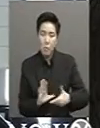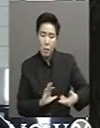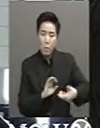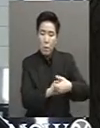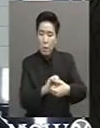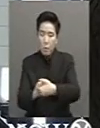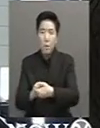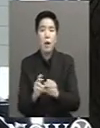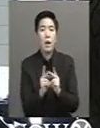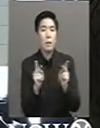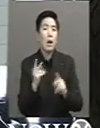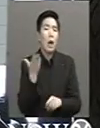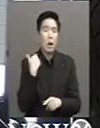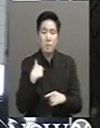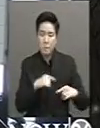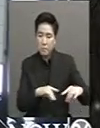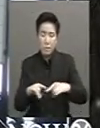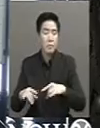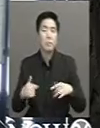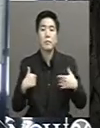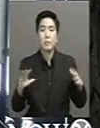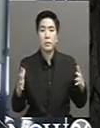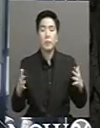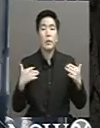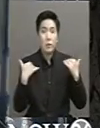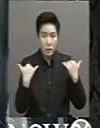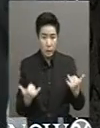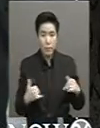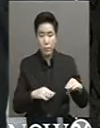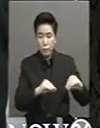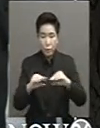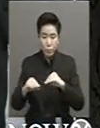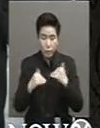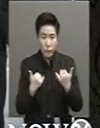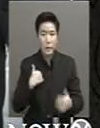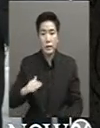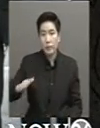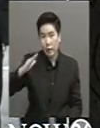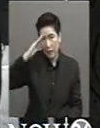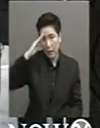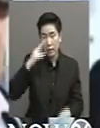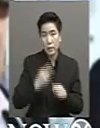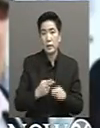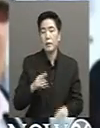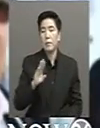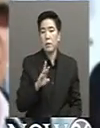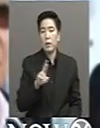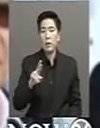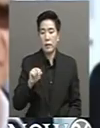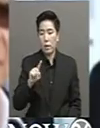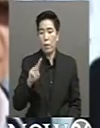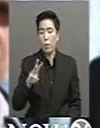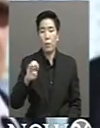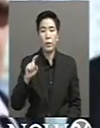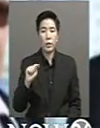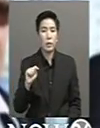กรรมการชุดเดิมโดยปราศจากความขัดแย้งทั้งนี้ขณะระหว่างการประชุมค่ะพลเรือเอกบรรณวิชเก่งเรียนอดีตเลขาธิการสมา